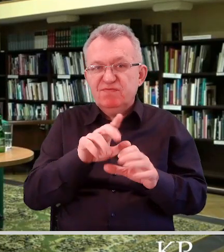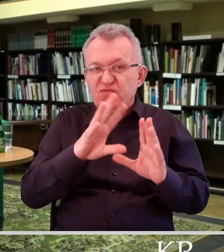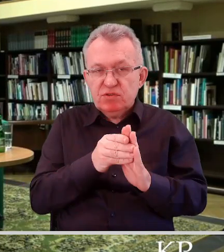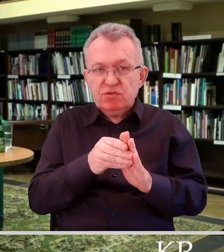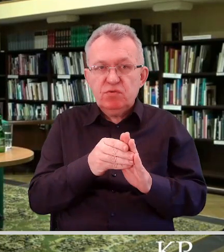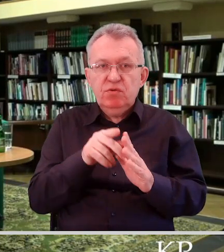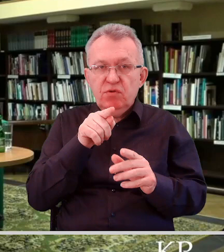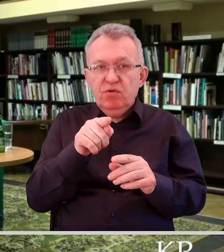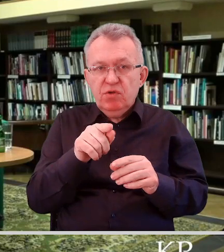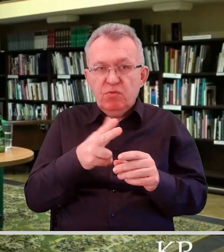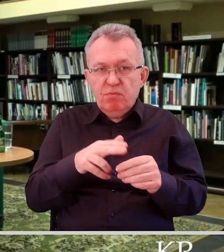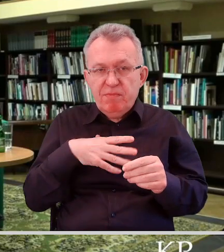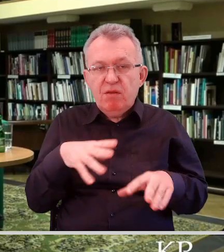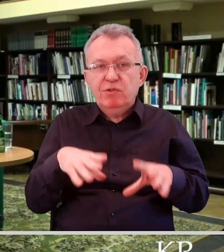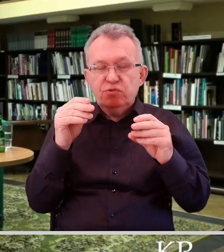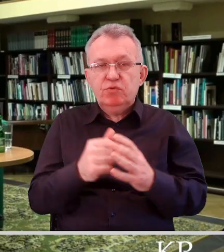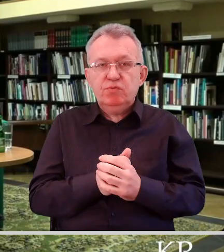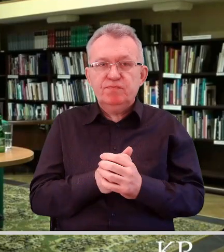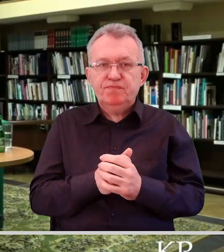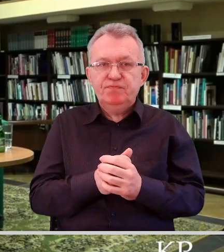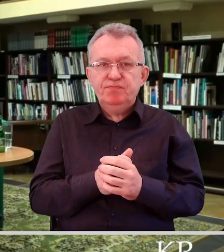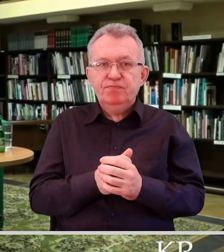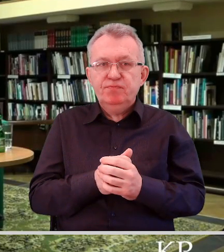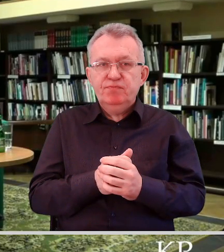tej intencji, którą mamy na początku.